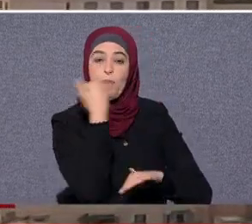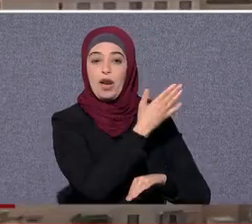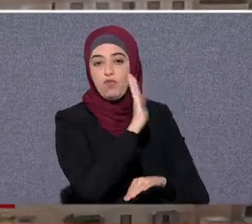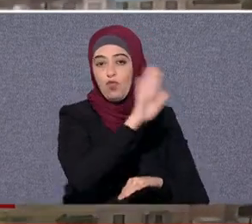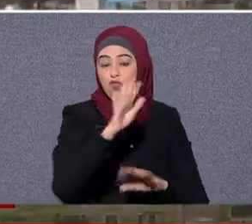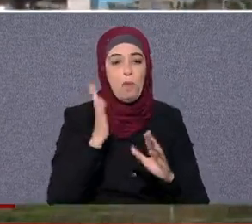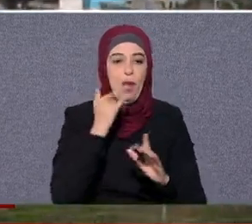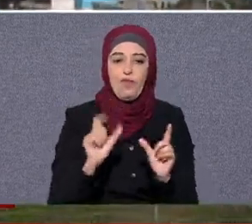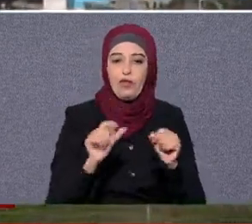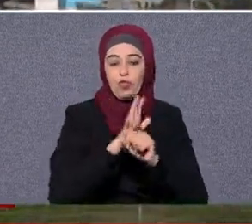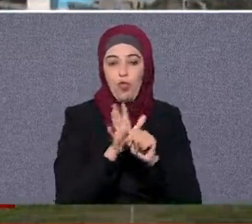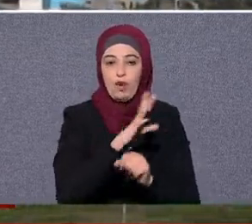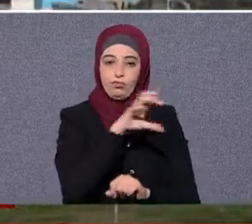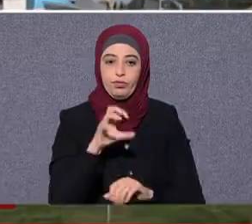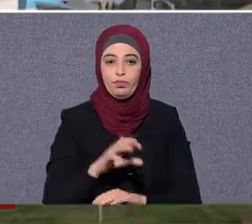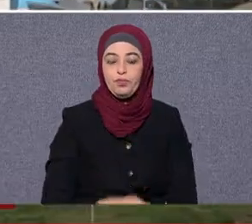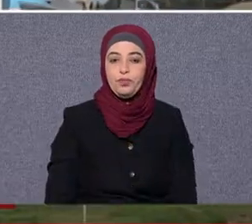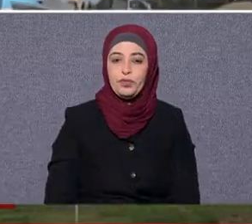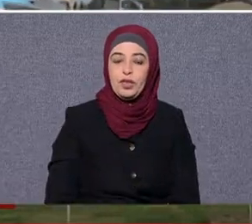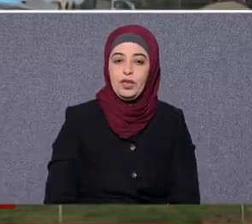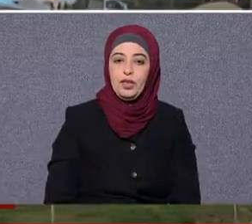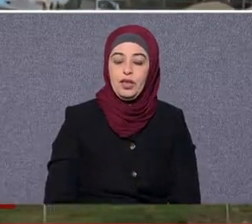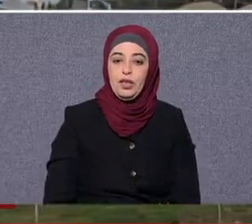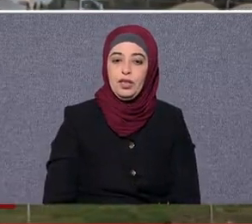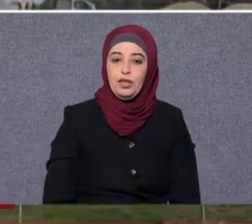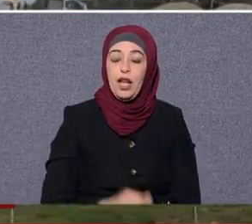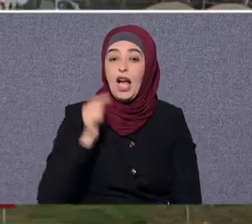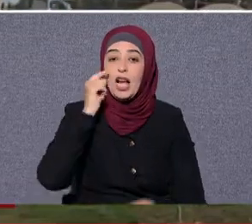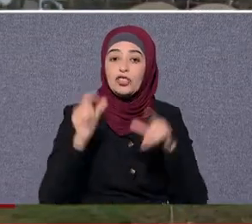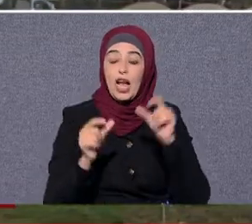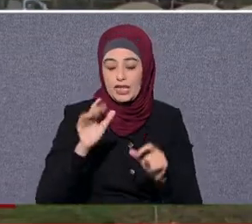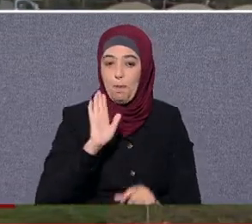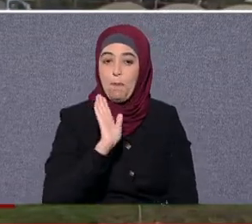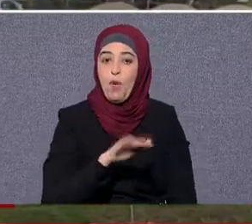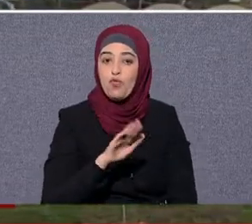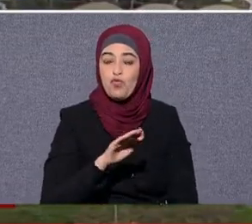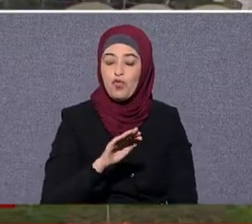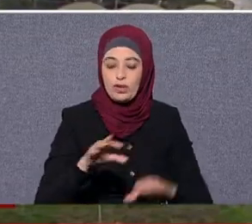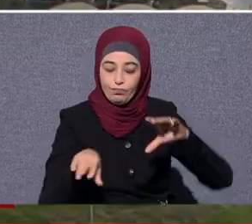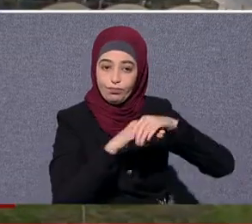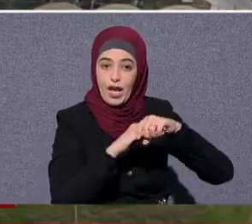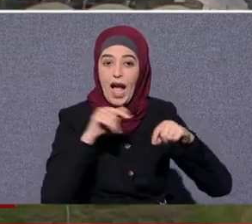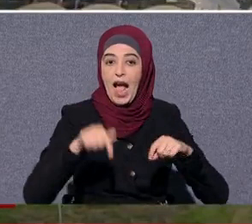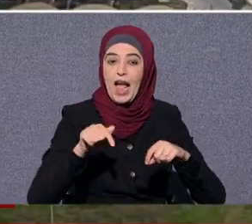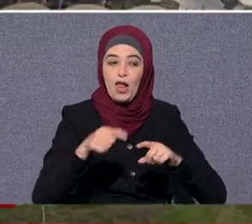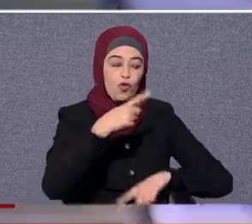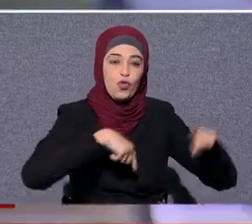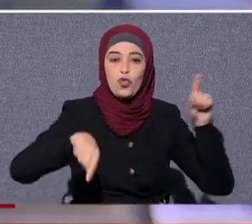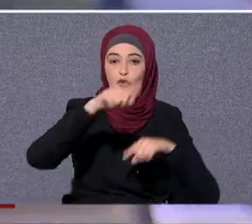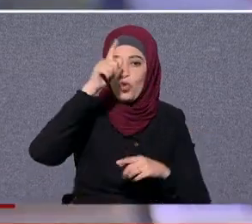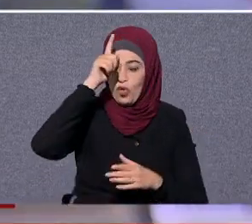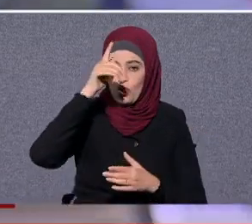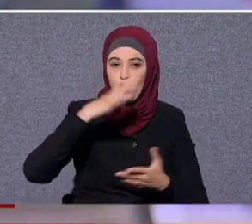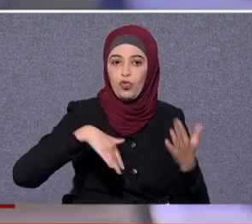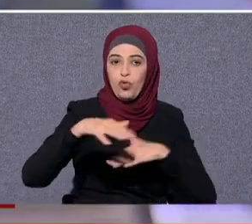تلك الدول. كم عدد الموجودين سيد عدنان في الحجر الصحي حاليا